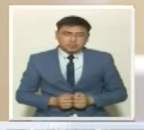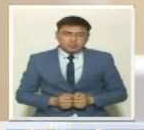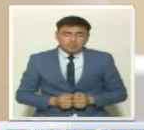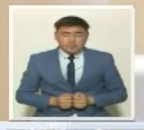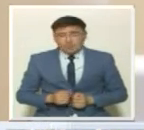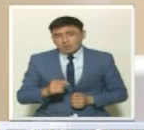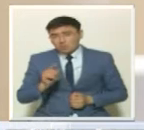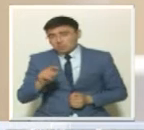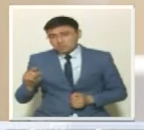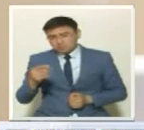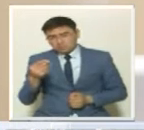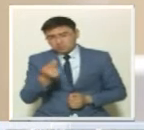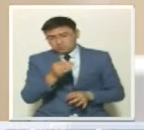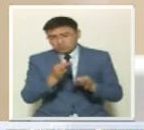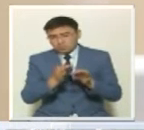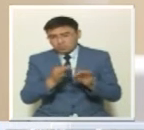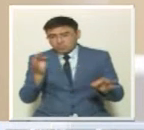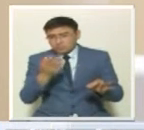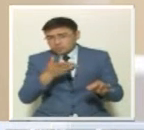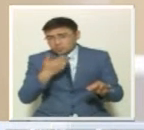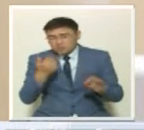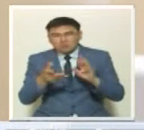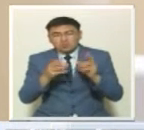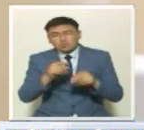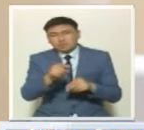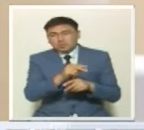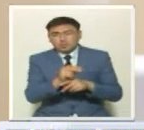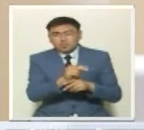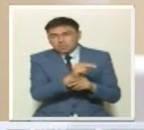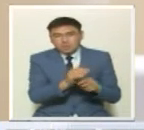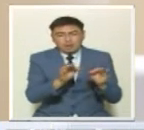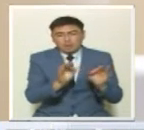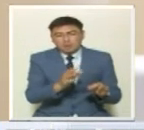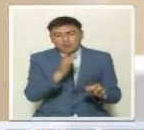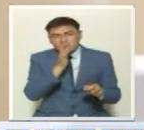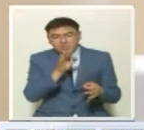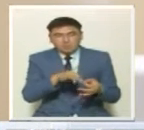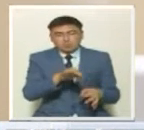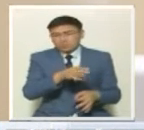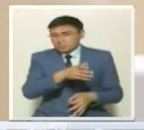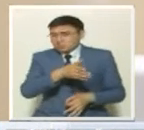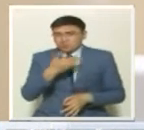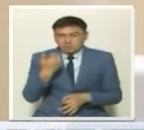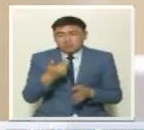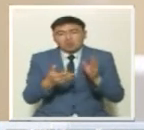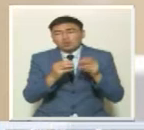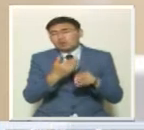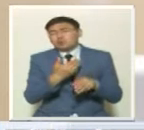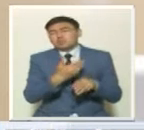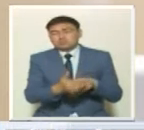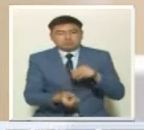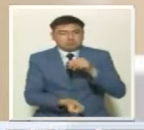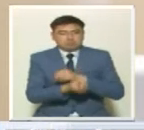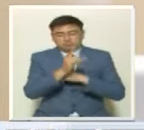Несвоевременная оплата коммунальных услуг создает препятствия для актуального ремонта электросетей, водопроводных и канализационных систем. В результате могут возникнуть